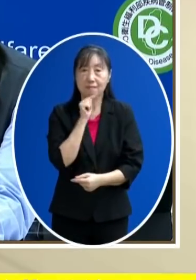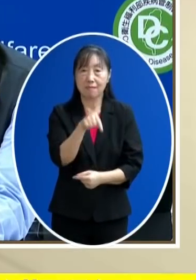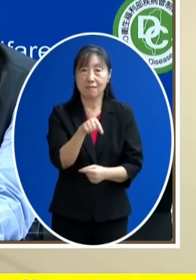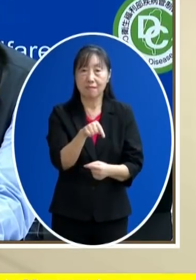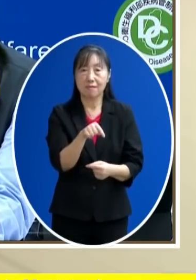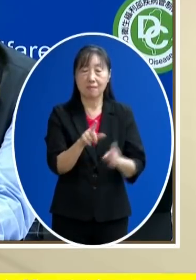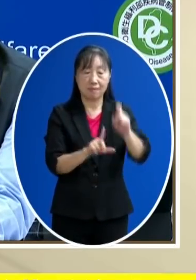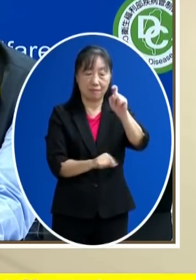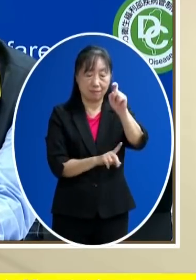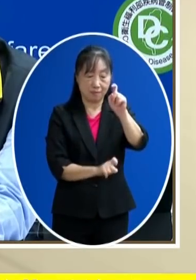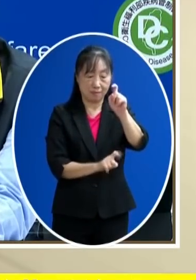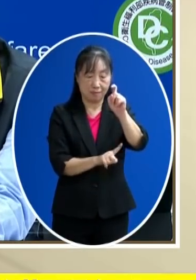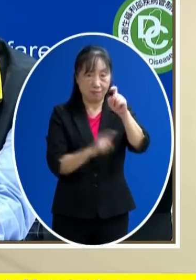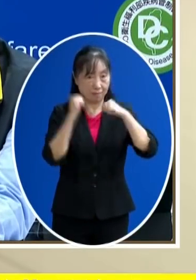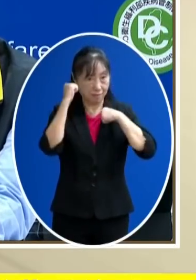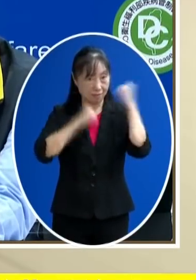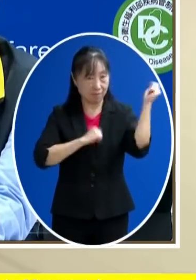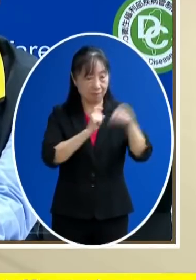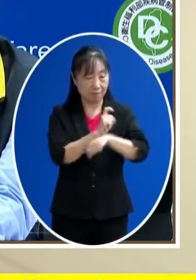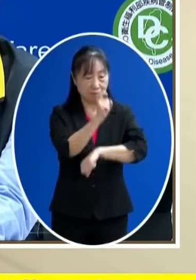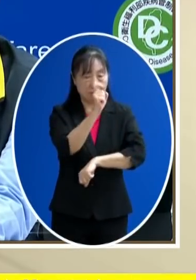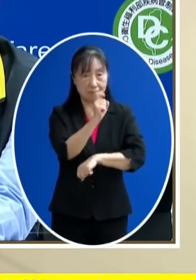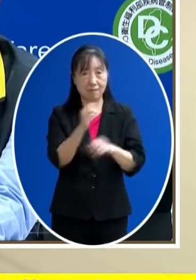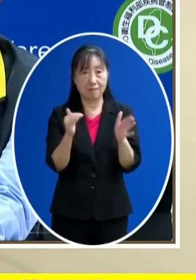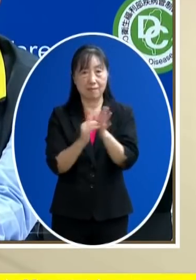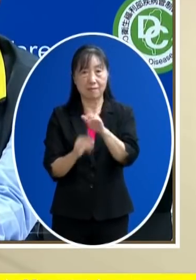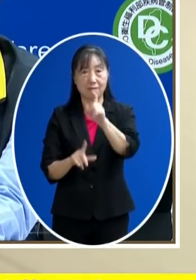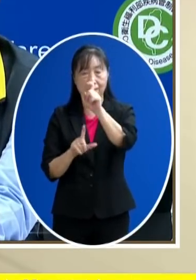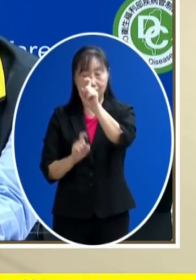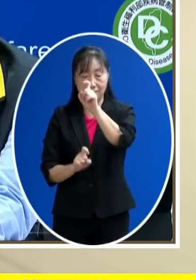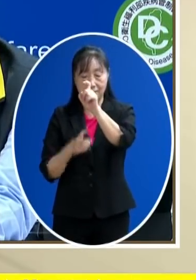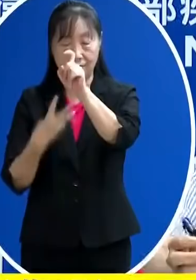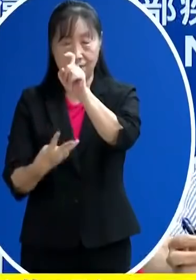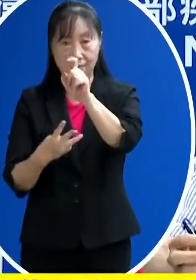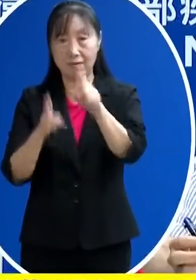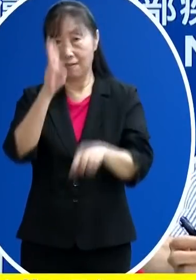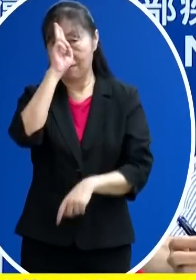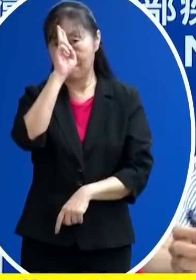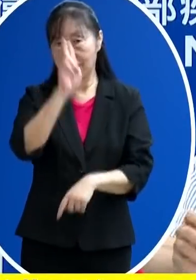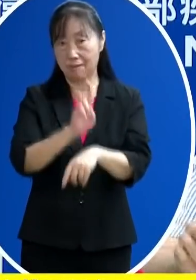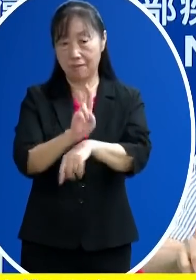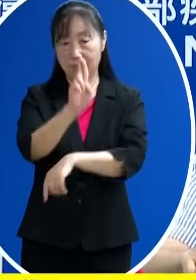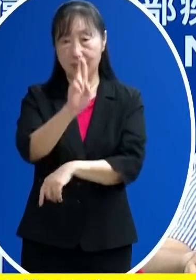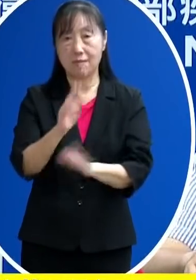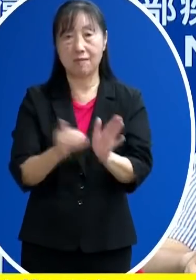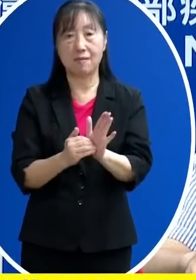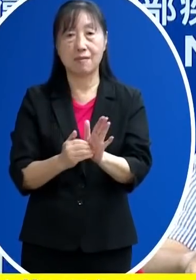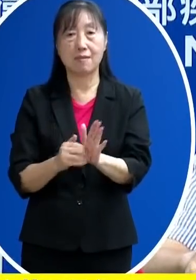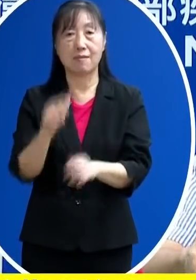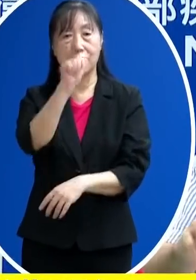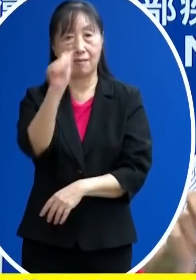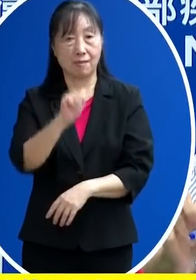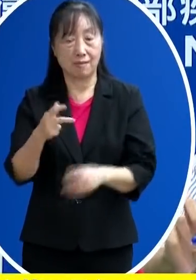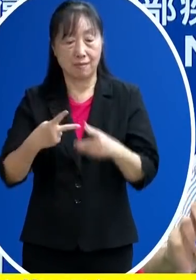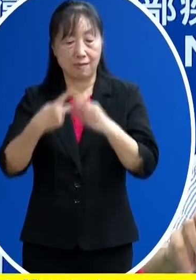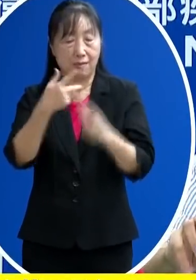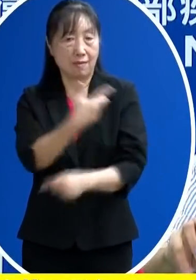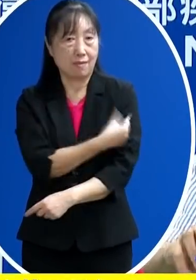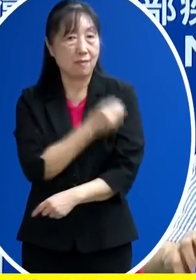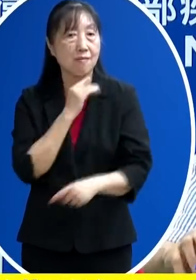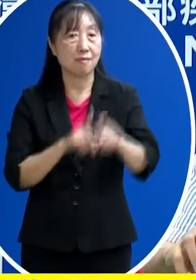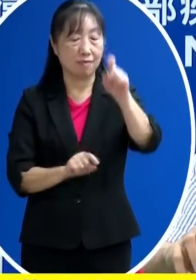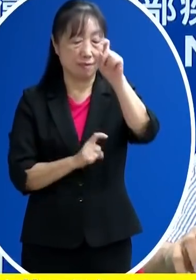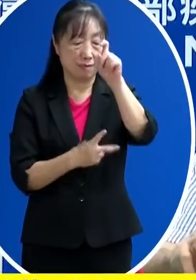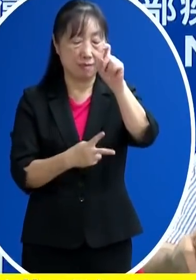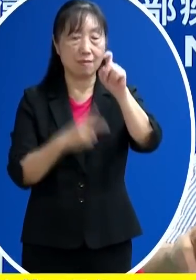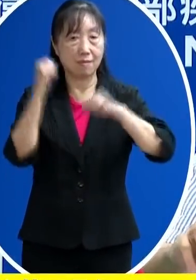间是10月11号的上午10点到10月13号的中午12点。那 A 类的第二剂是